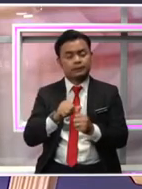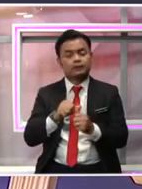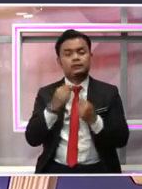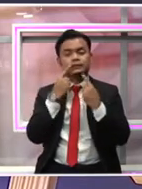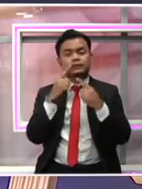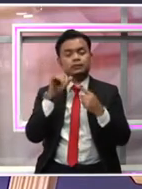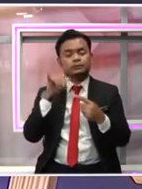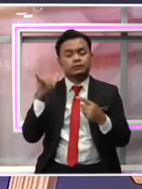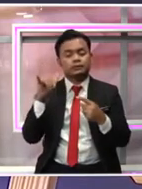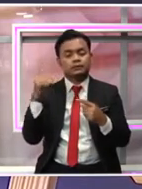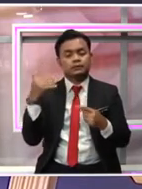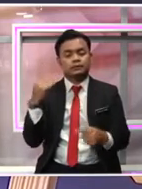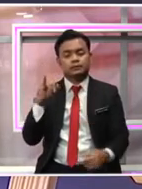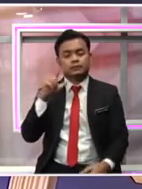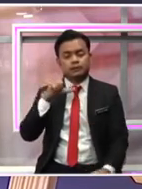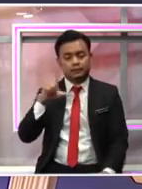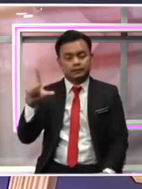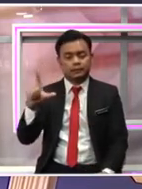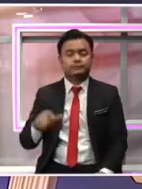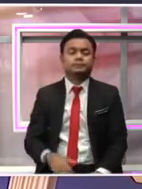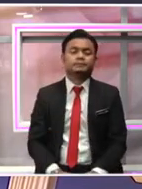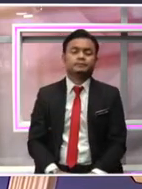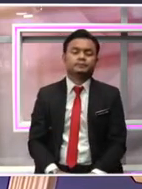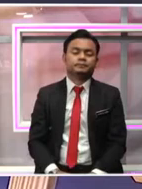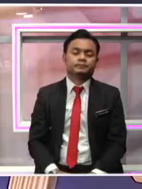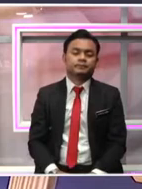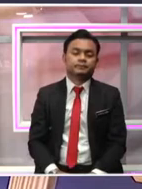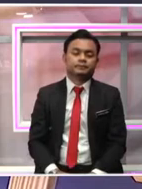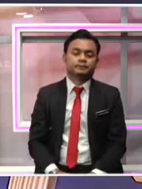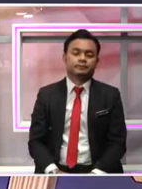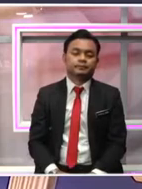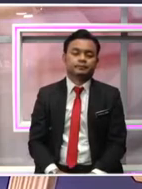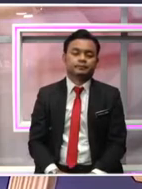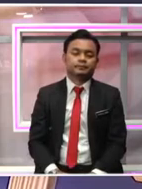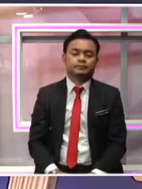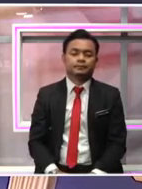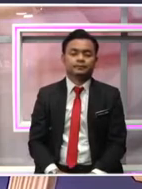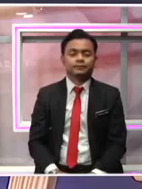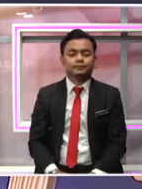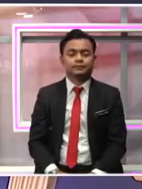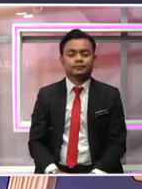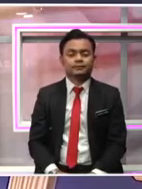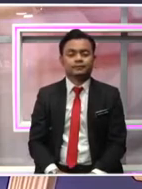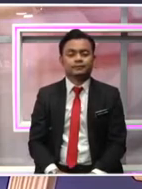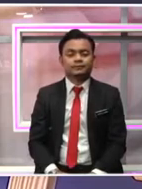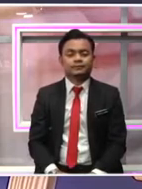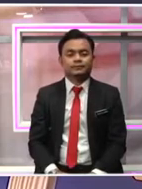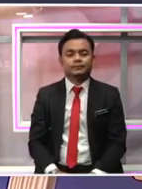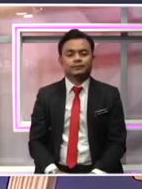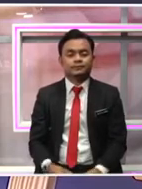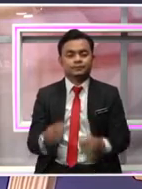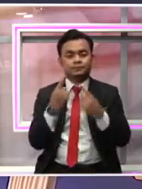Iyalah sebentar ya Nisa ketampakan cepat ini baik oke tetap akan dapat saya